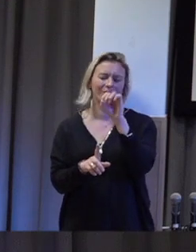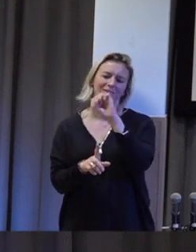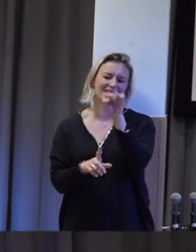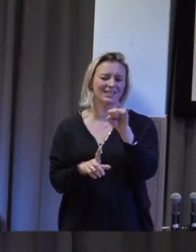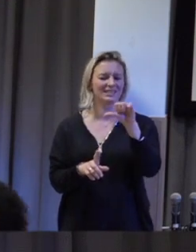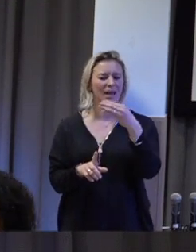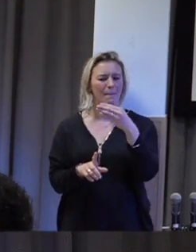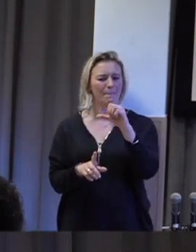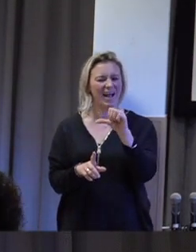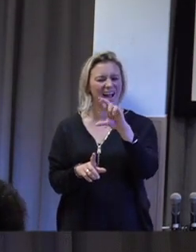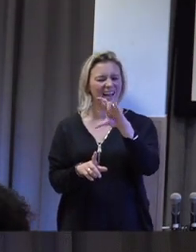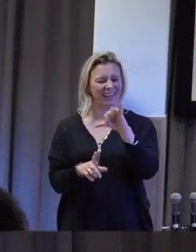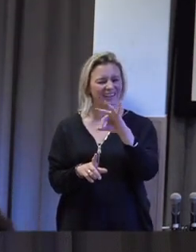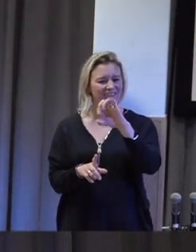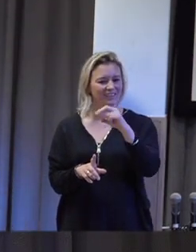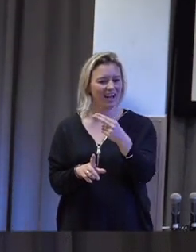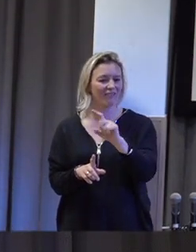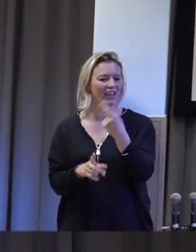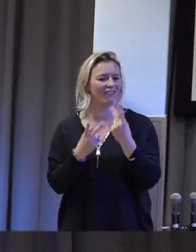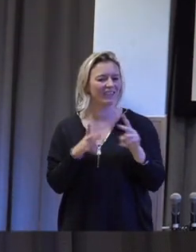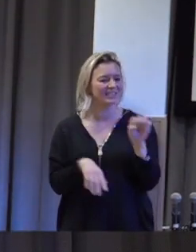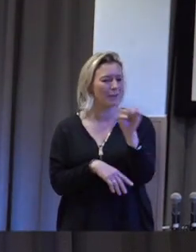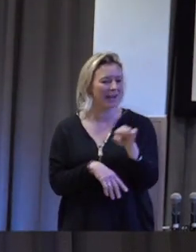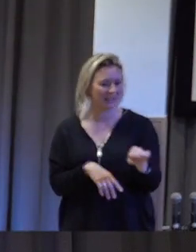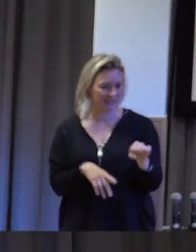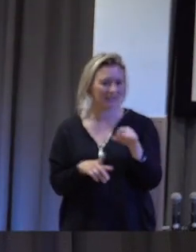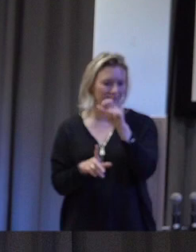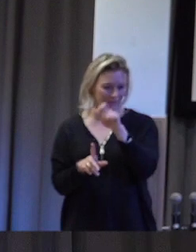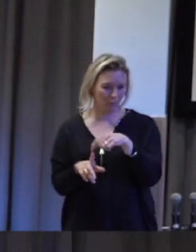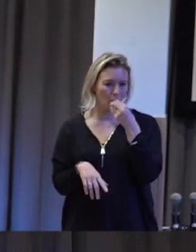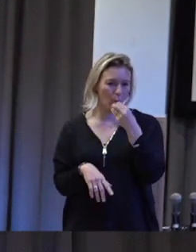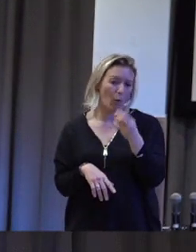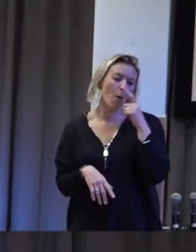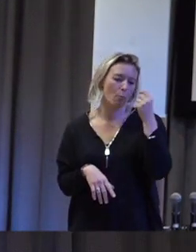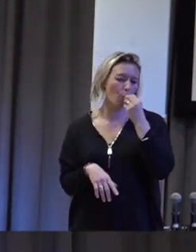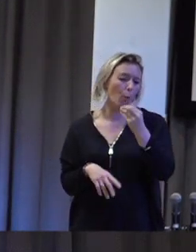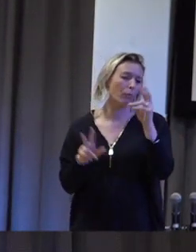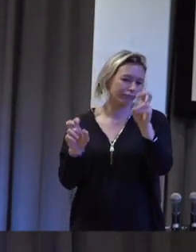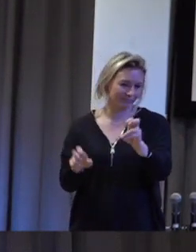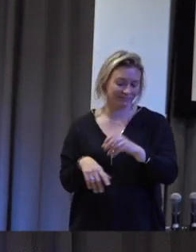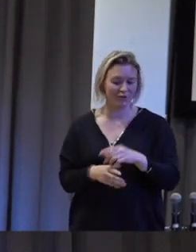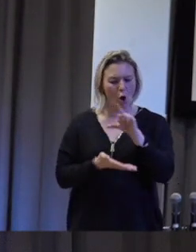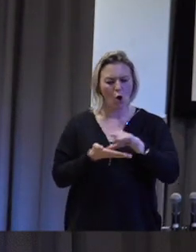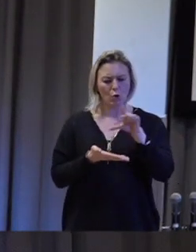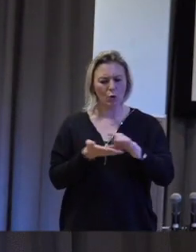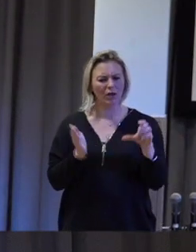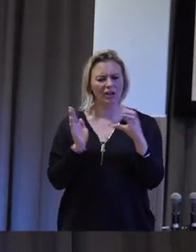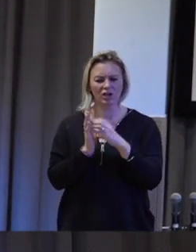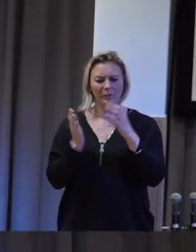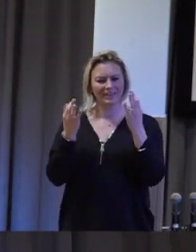Et j'aimerais que nous lisions donc dans l'évangile de Luc au chapitre 10 et au verset